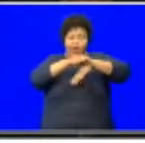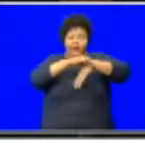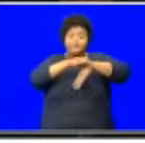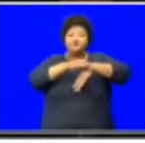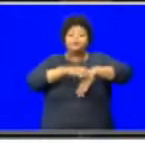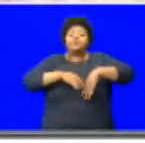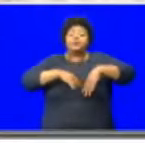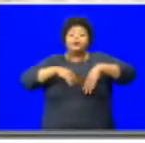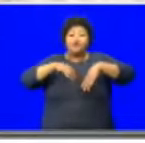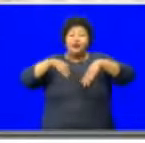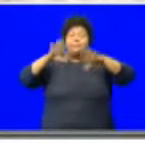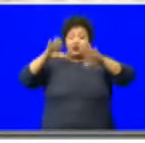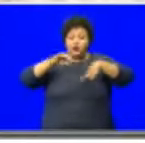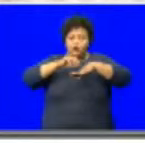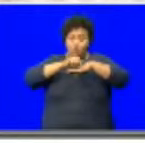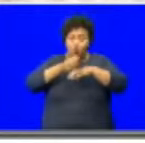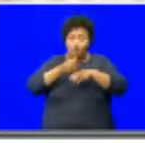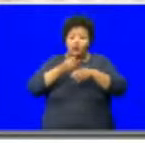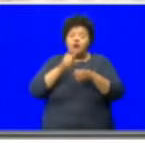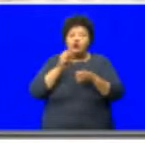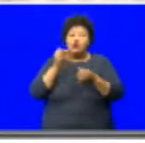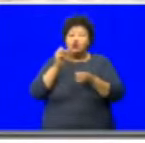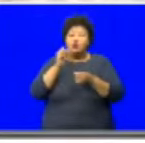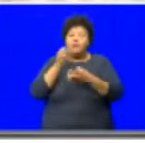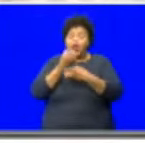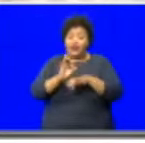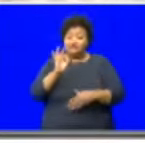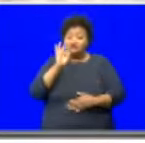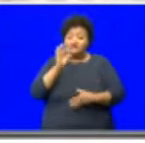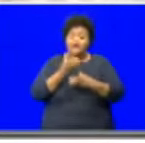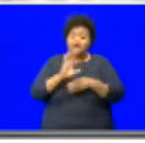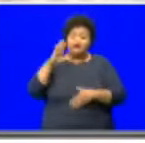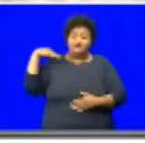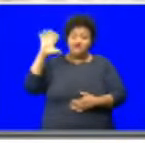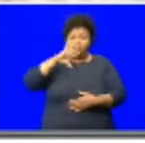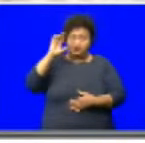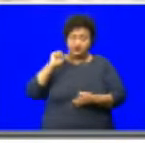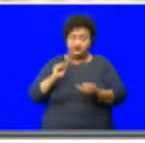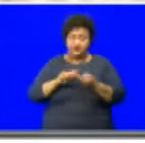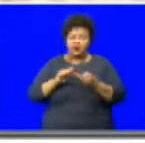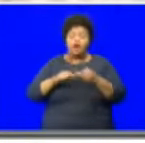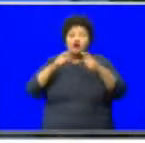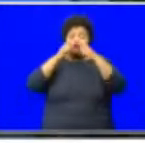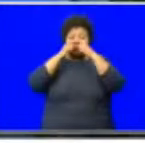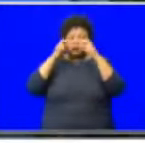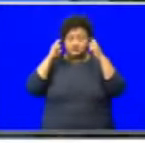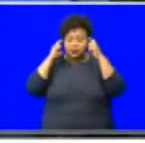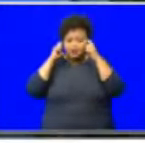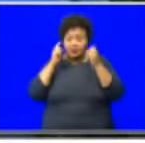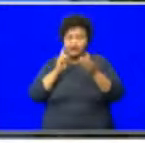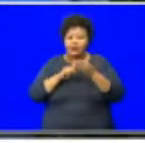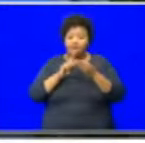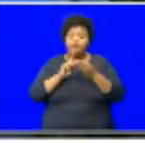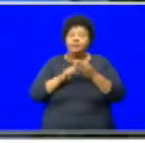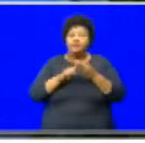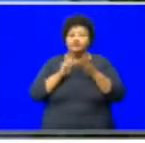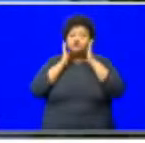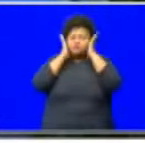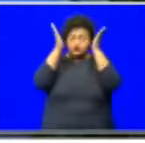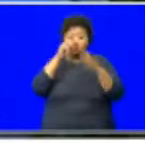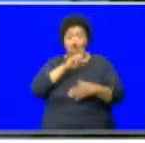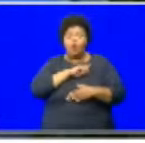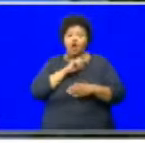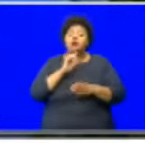neNingizimu Afrika leyatiwa ngelemoswasa kubuka ukuthi ilive leMozambique lingayithola kanjani masinyane lemijovo njengoba khona lelizinga